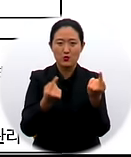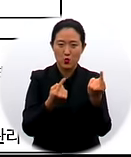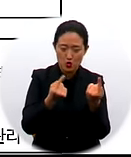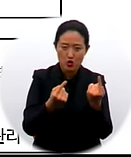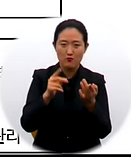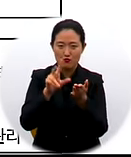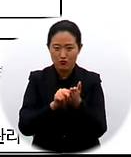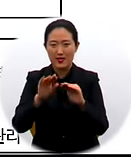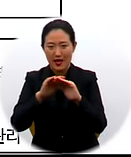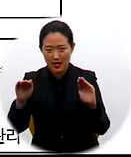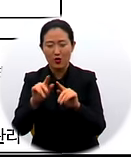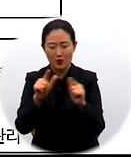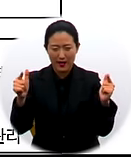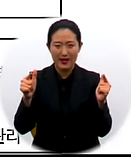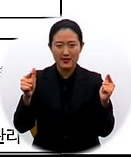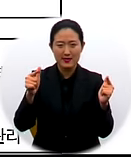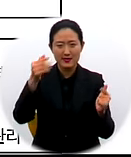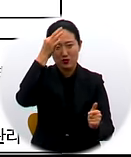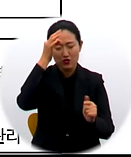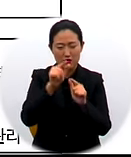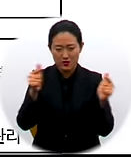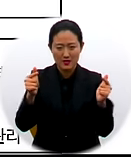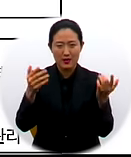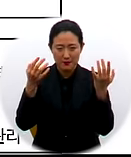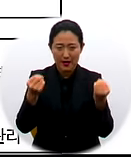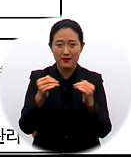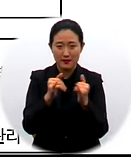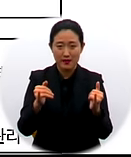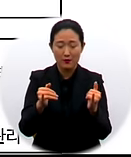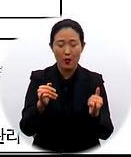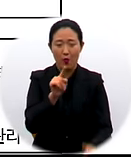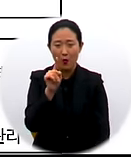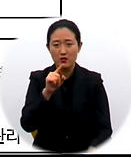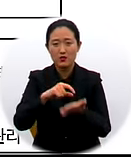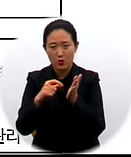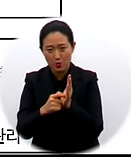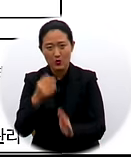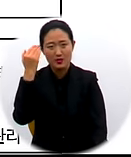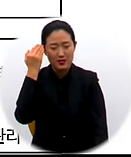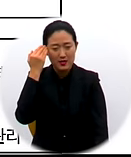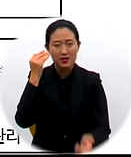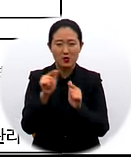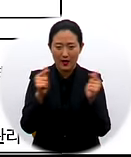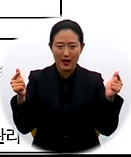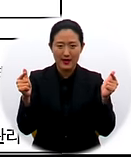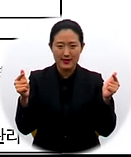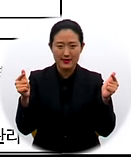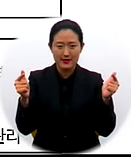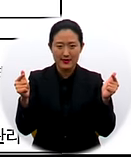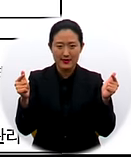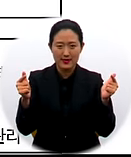눈에 보이지 않는 정성적인 능력, 어느 정도는 지식과 경험에 기반한 다양한 역량들이 쉬워 보이지만 많이 필요한